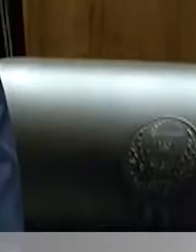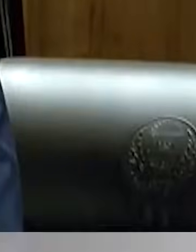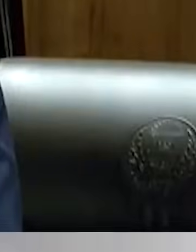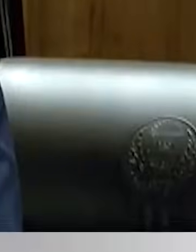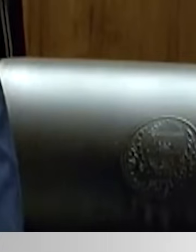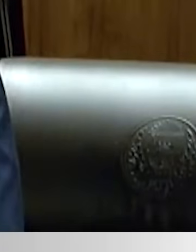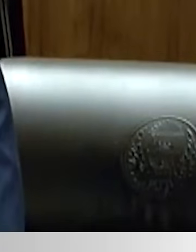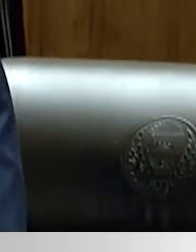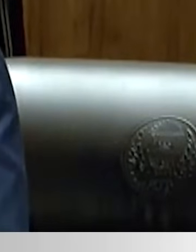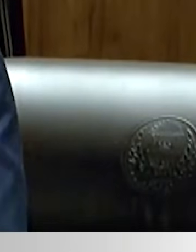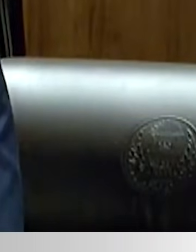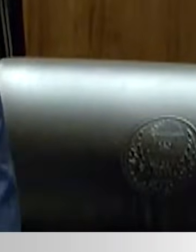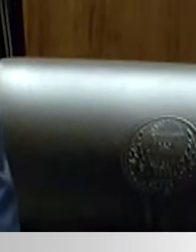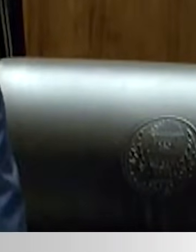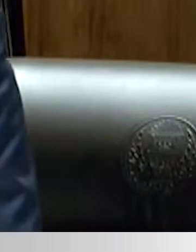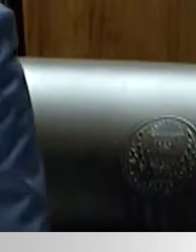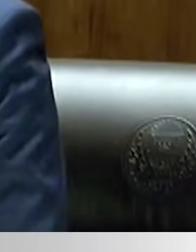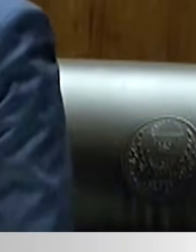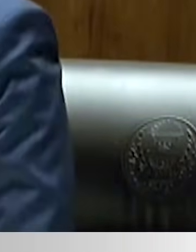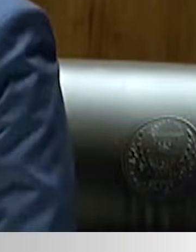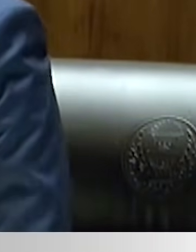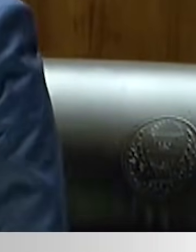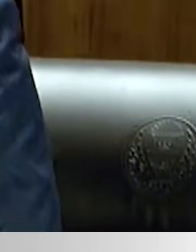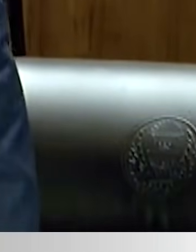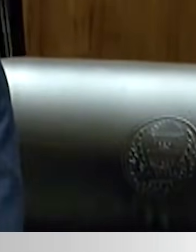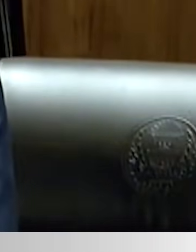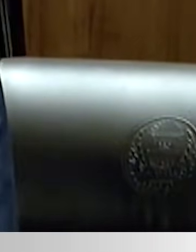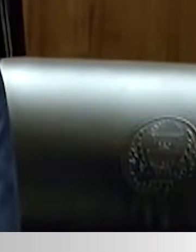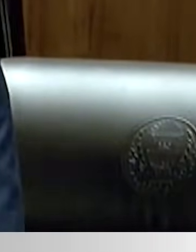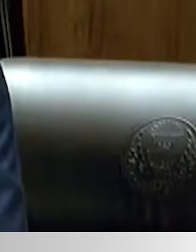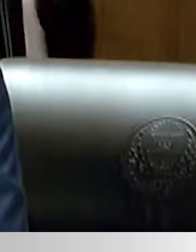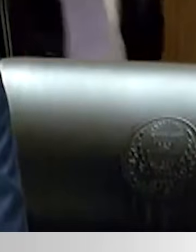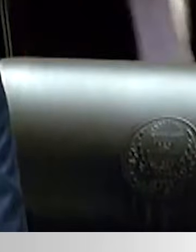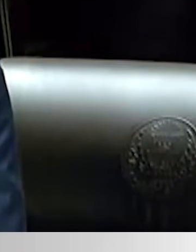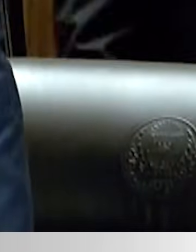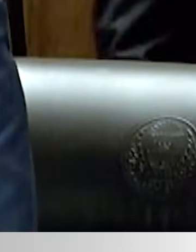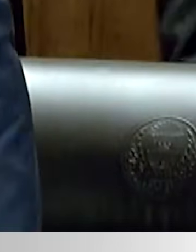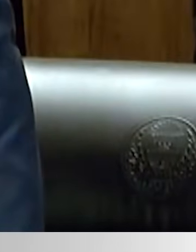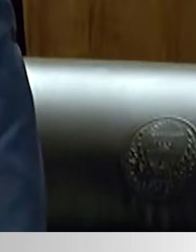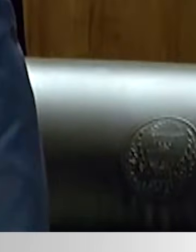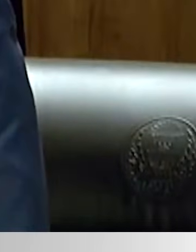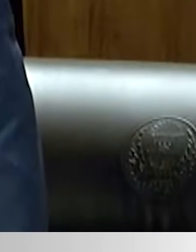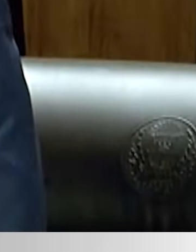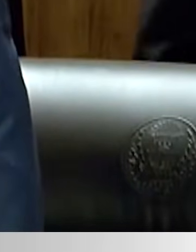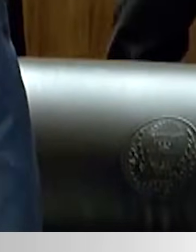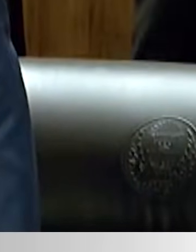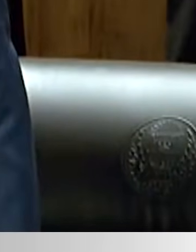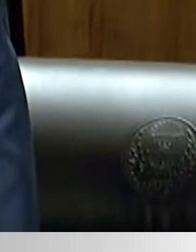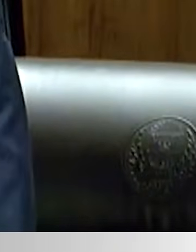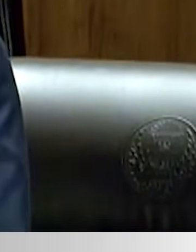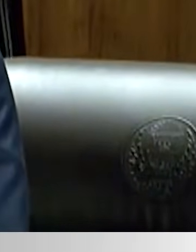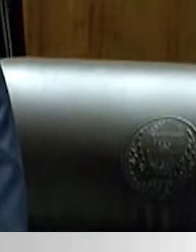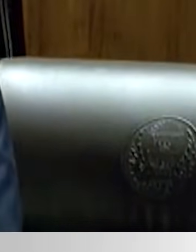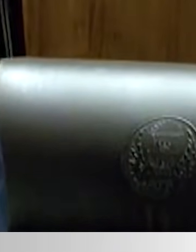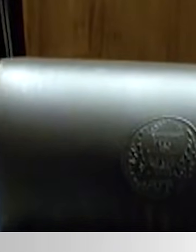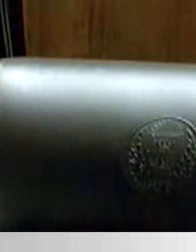ส.ส.พัทลุงพรรคประชาธิปัตย์นายร่มธรรมขำนุรักษ์อภิปรายว่าเป็นเวลา 3-4 เดือนที่ประชาชนขึ้นเรือมากับรัฐบาลชุดใหม่มีนาย